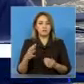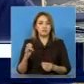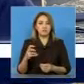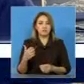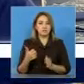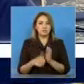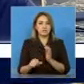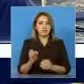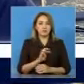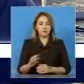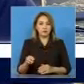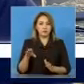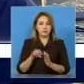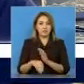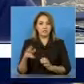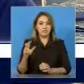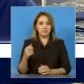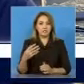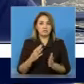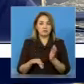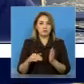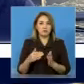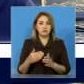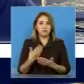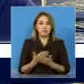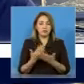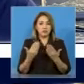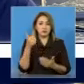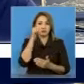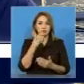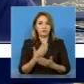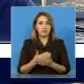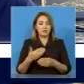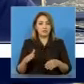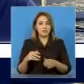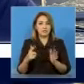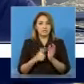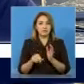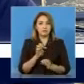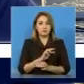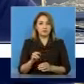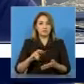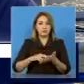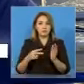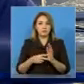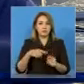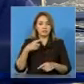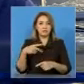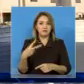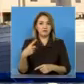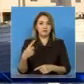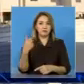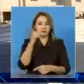460 миллионов, из них 390 предусмотрены на текущий год, остальные 70 миллионов запланированы на 2021